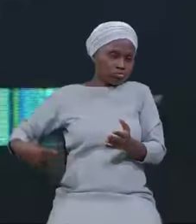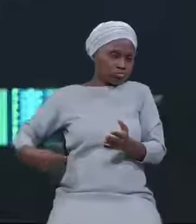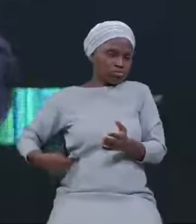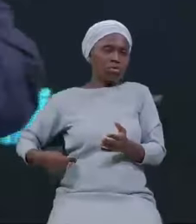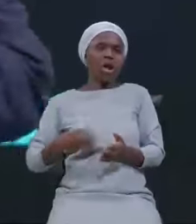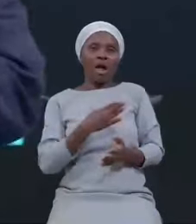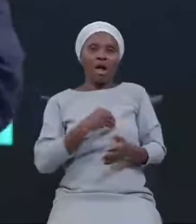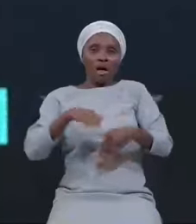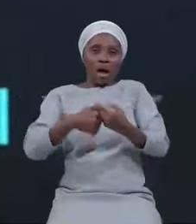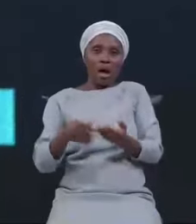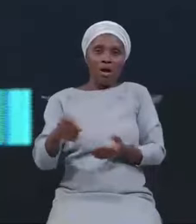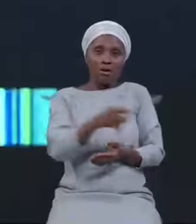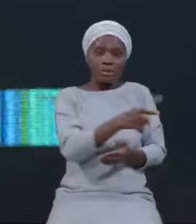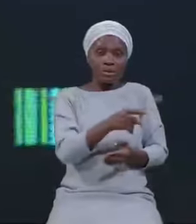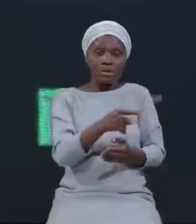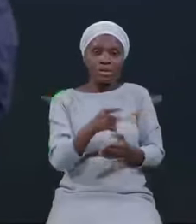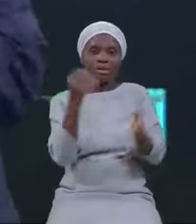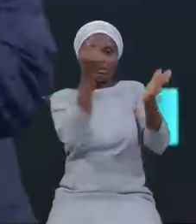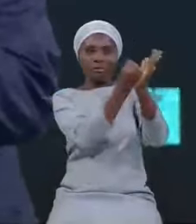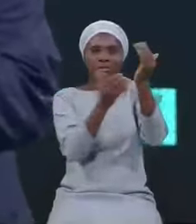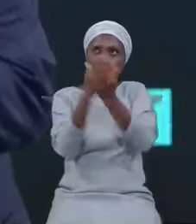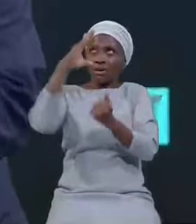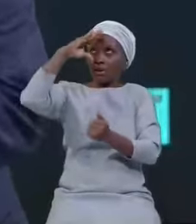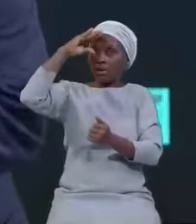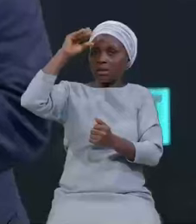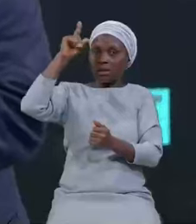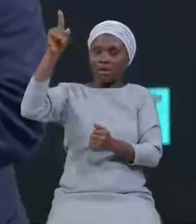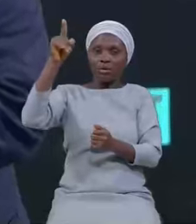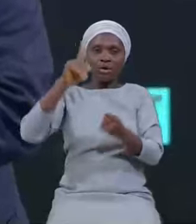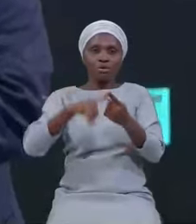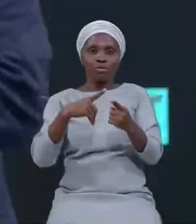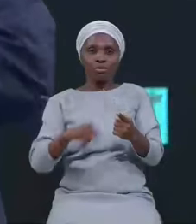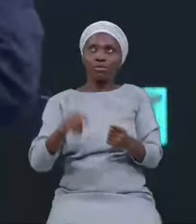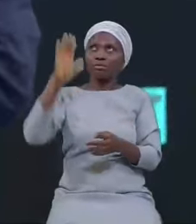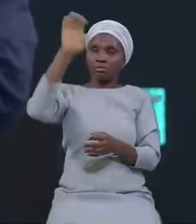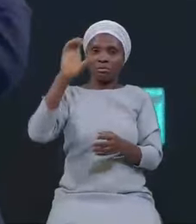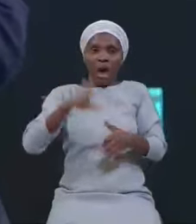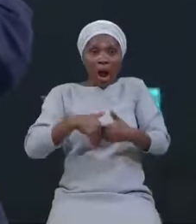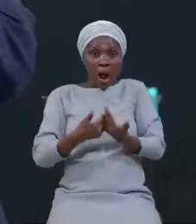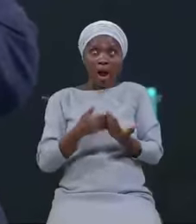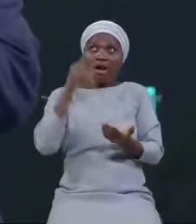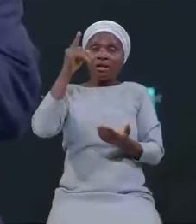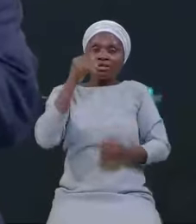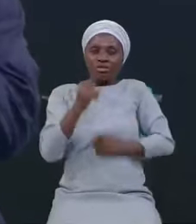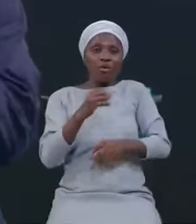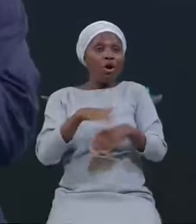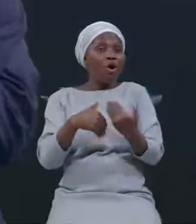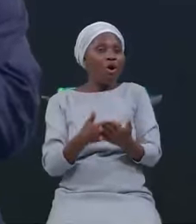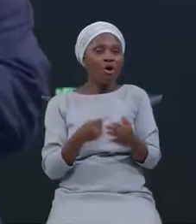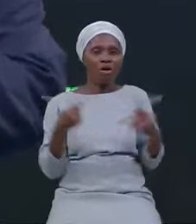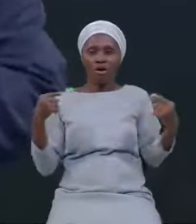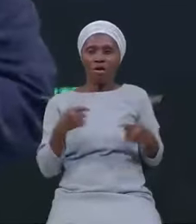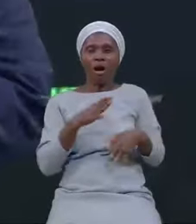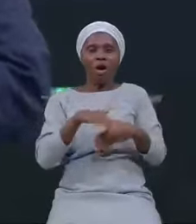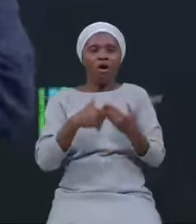comprenez. Comment il a souffert toutes les douleurs. Toute la honte, cependant, il n'a point